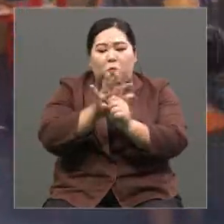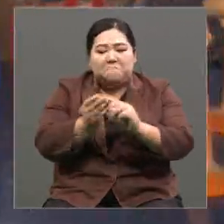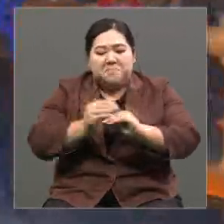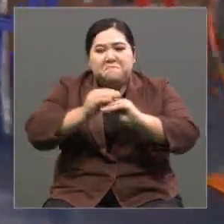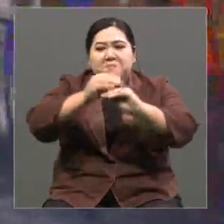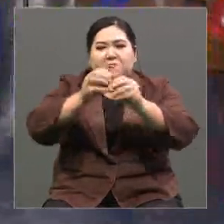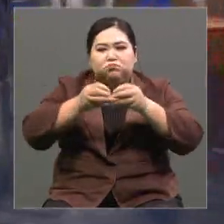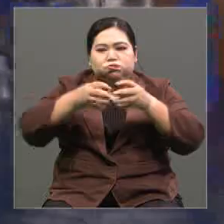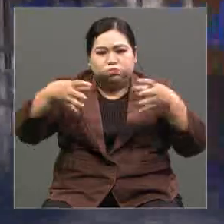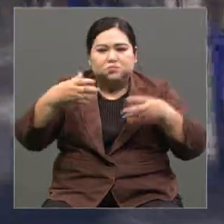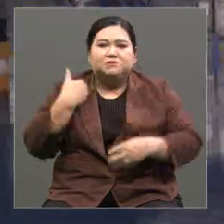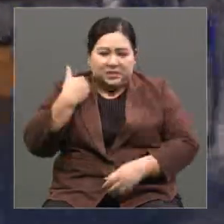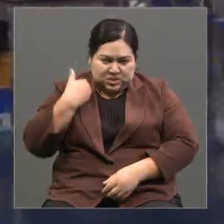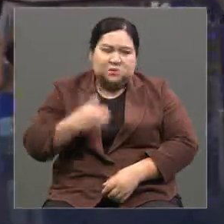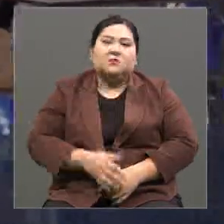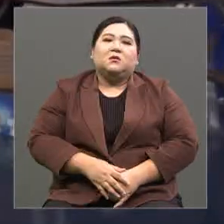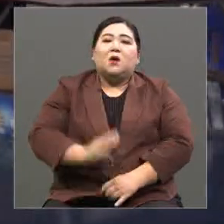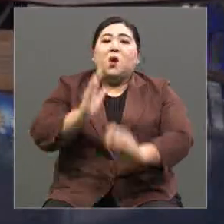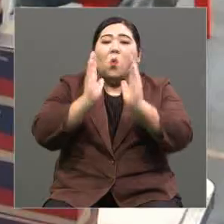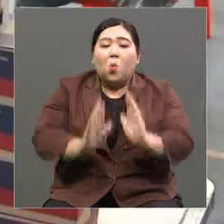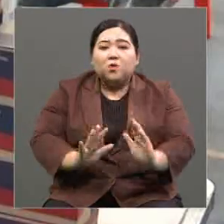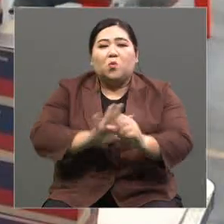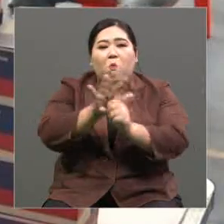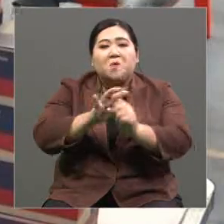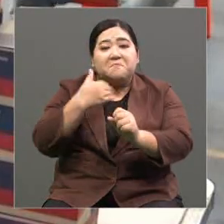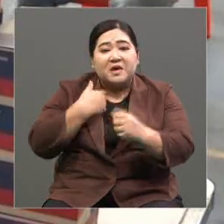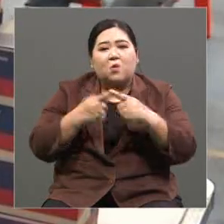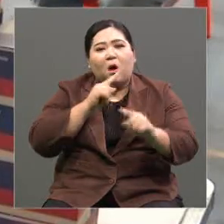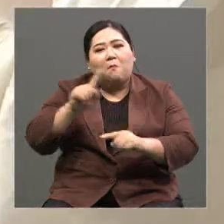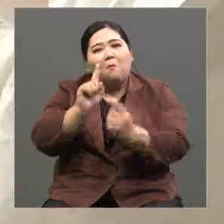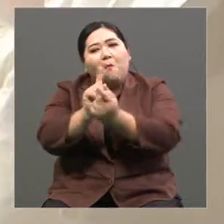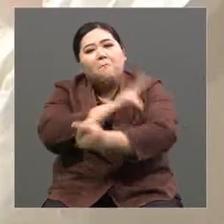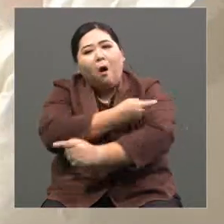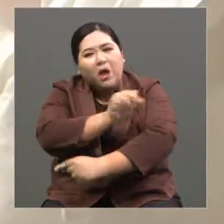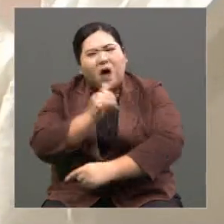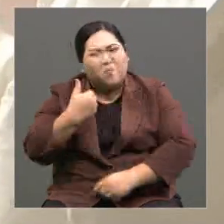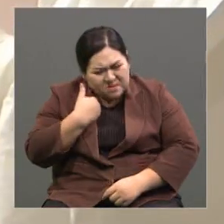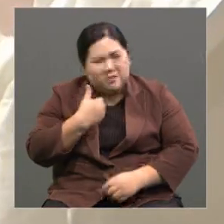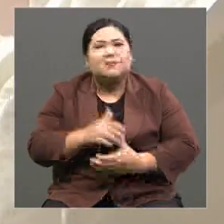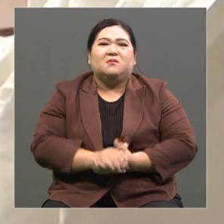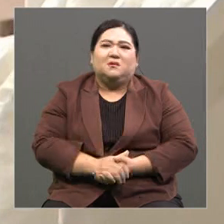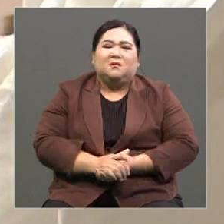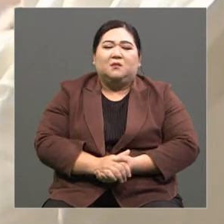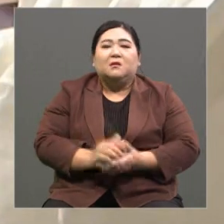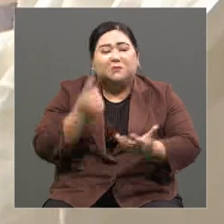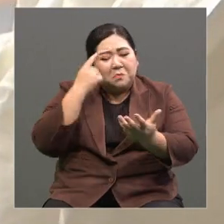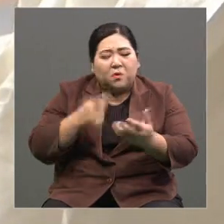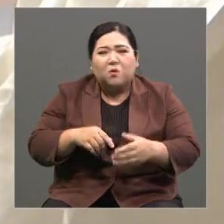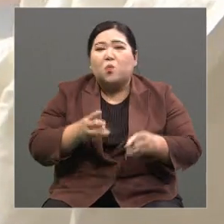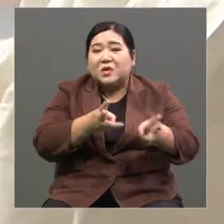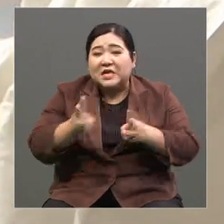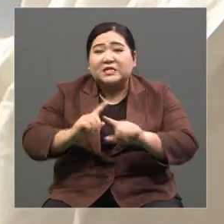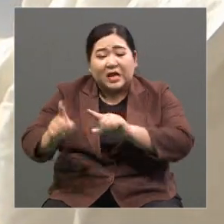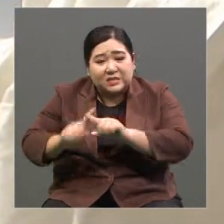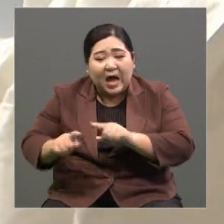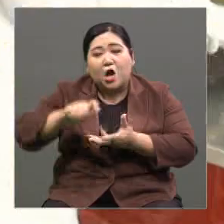แต่ว่าคนที่ติดเชื้อแล้วไม่ได้เข้าสู่ระบบเนี่ยก็น่าจะมีจำนวนเยอะเหมือนกันนะครับดังนั้นจะเป็นอย่างนี้บอกว่ามาตรการต่างๆทั้งกินร้อนช้อนกลาง